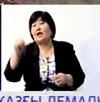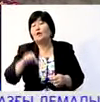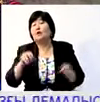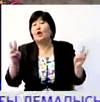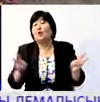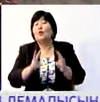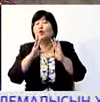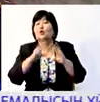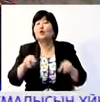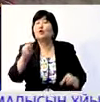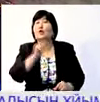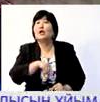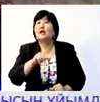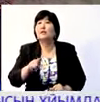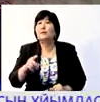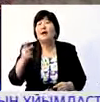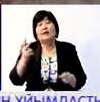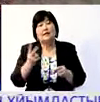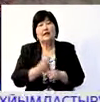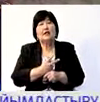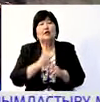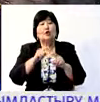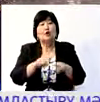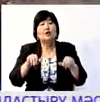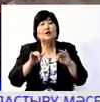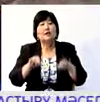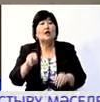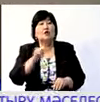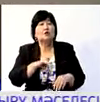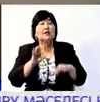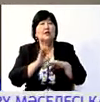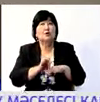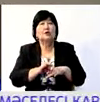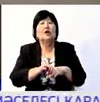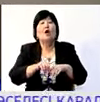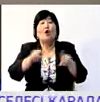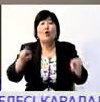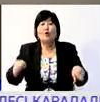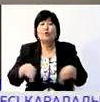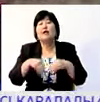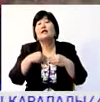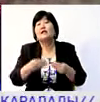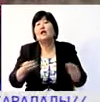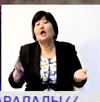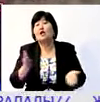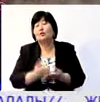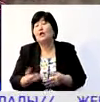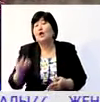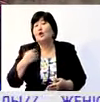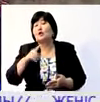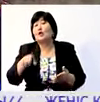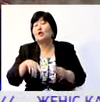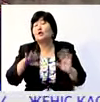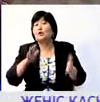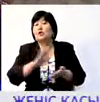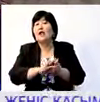сөндіру қызметкерлерімен екі рет үгіт-насихат жұмыстарын жүргізіп, үнпарақтар таратудамыз. Қызылорда қаласының